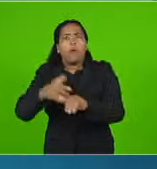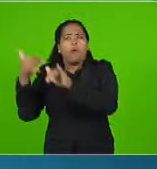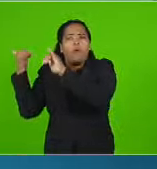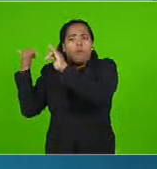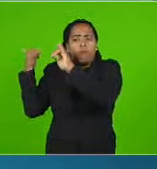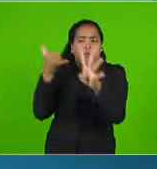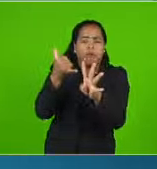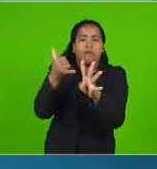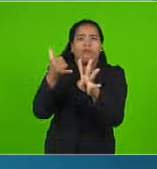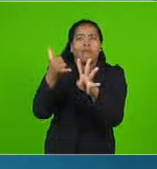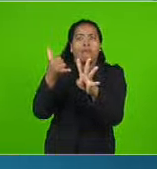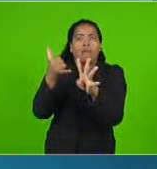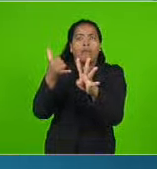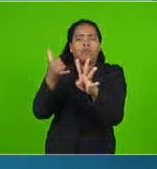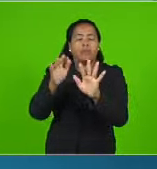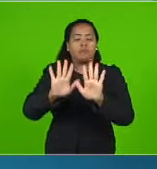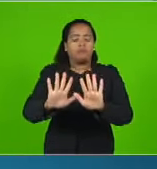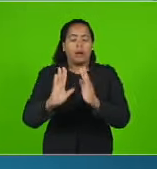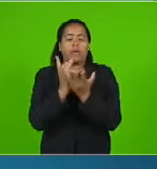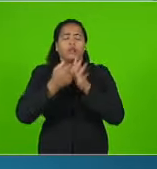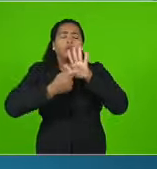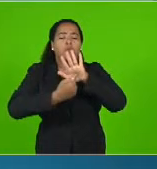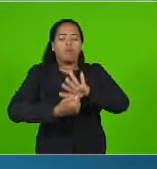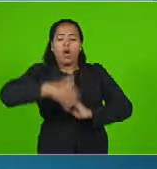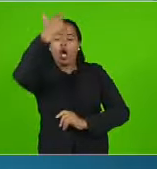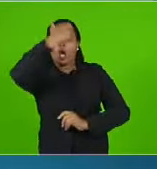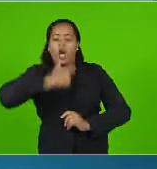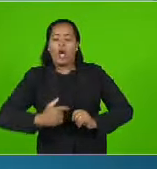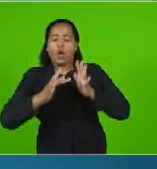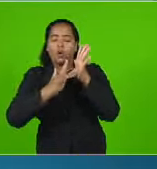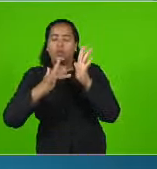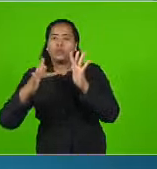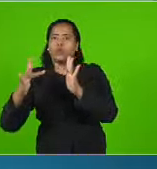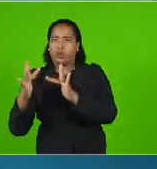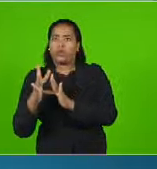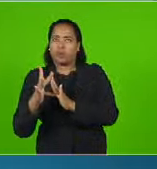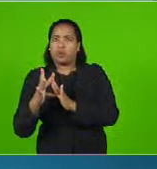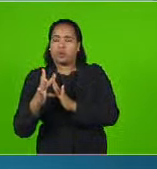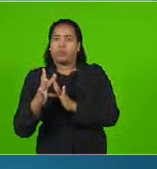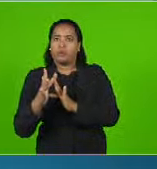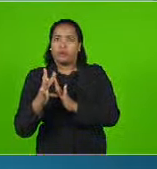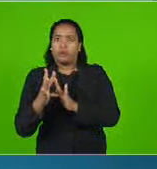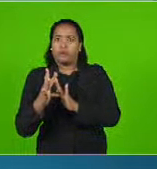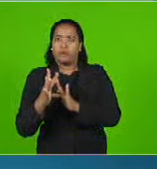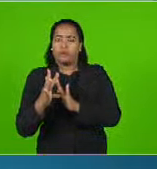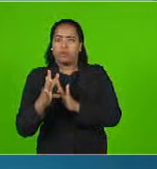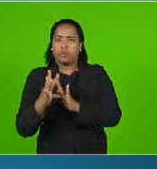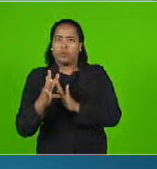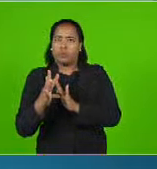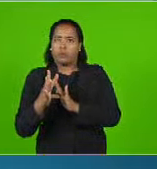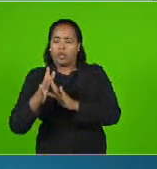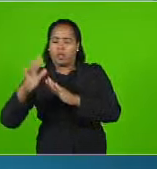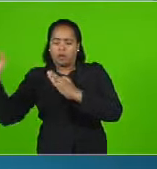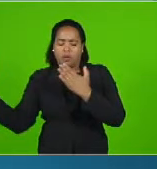мы ожидаем звука трубного. Откровение 3:20. Давайте все вместе. Откровение 3:20. «Се